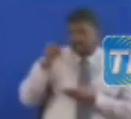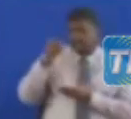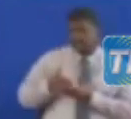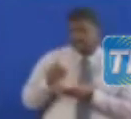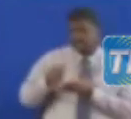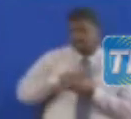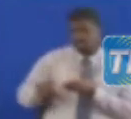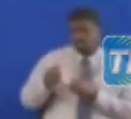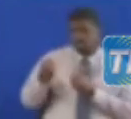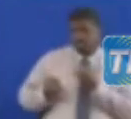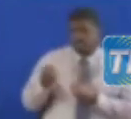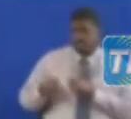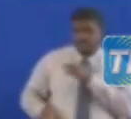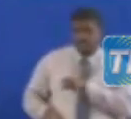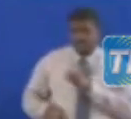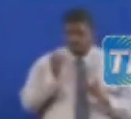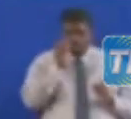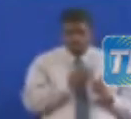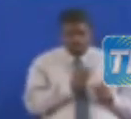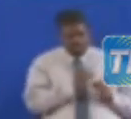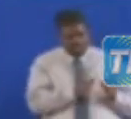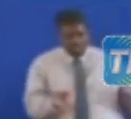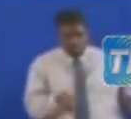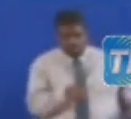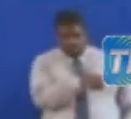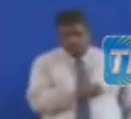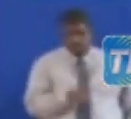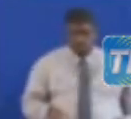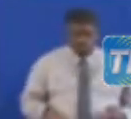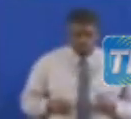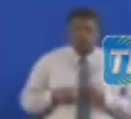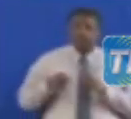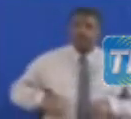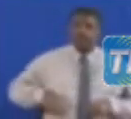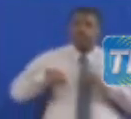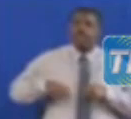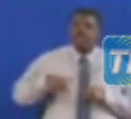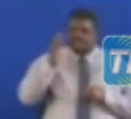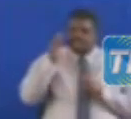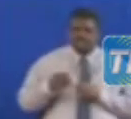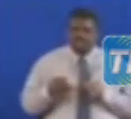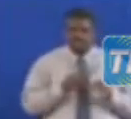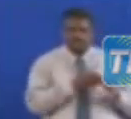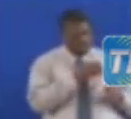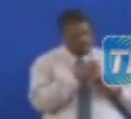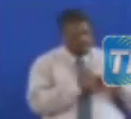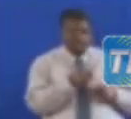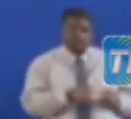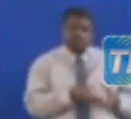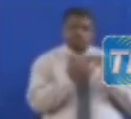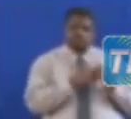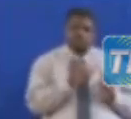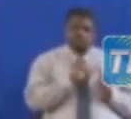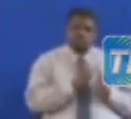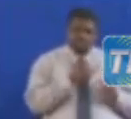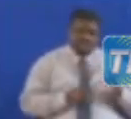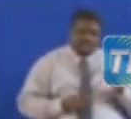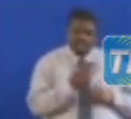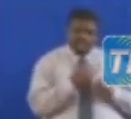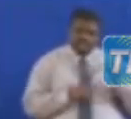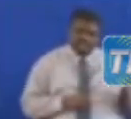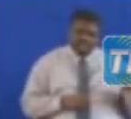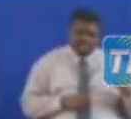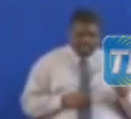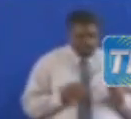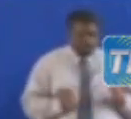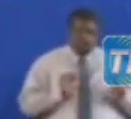wahakikishe wananunua magari kwa ajili ya vitengo hivyo. Mamlaka za serikali za mitaa ziendelee kuziwezesha ofisi za kata